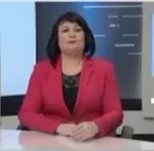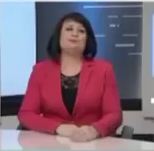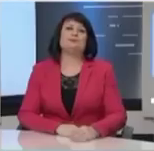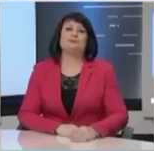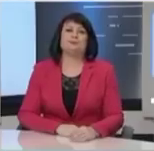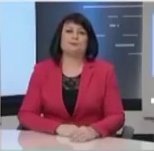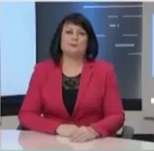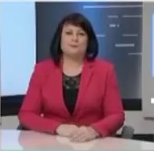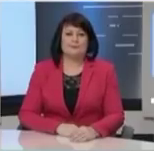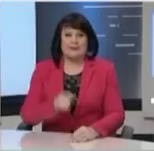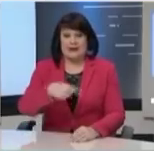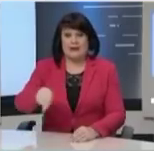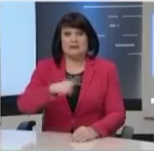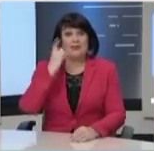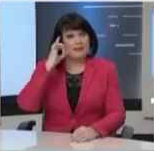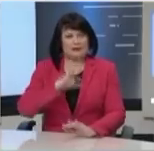Δεν καταλαβαίνετε βέβαια...